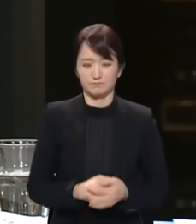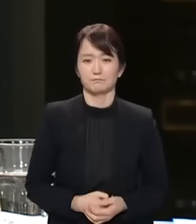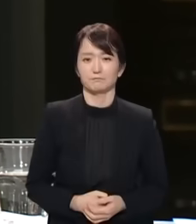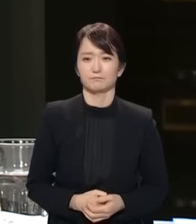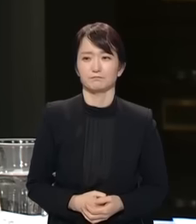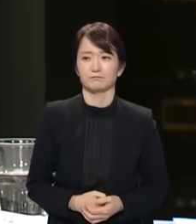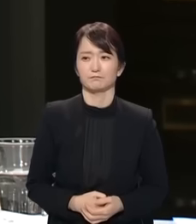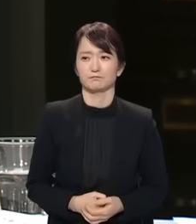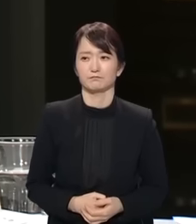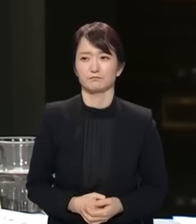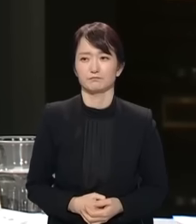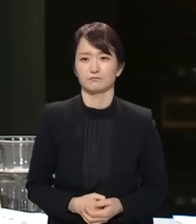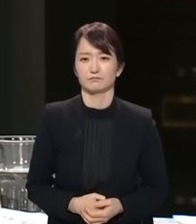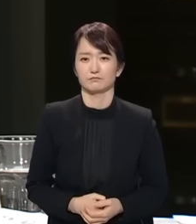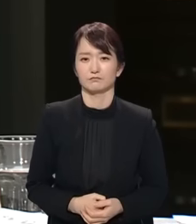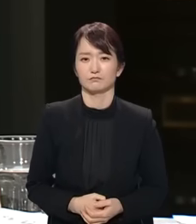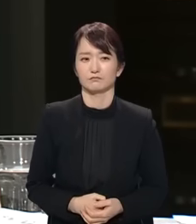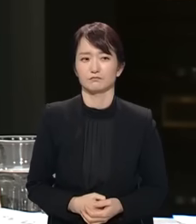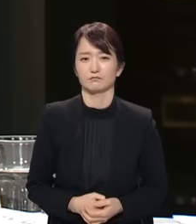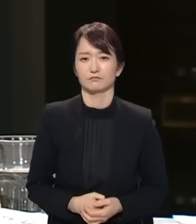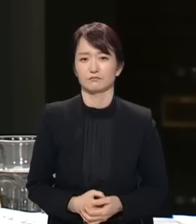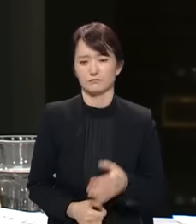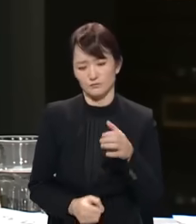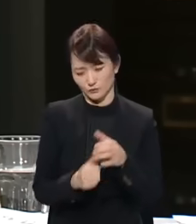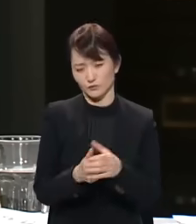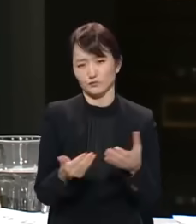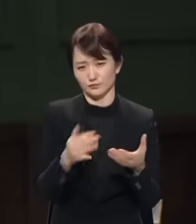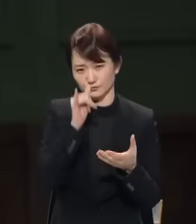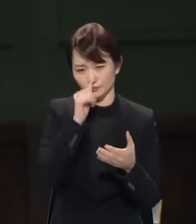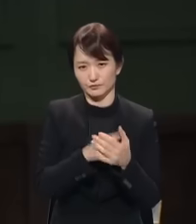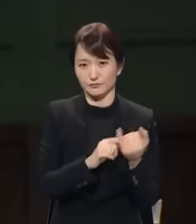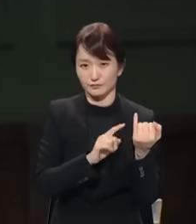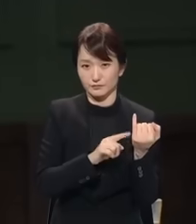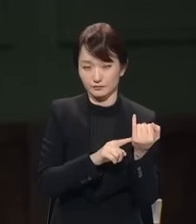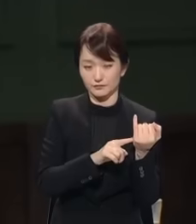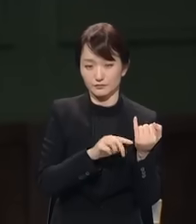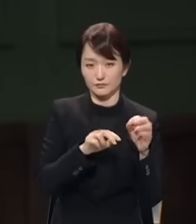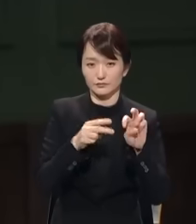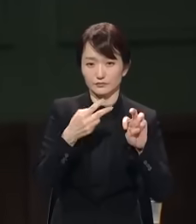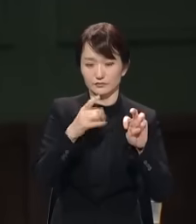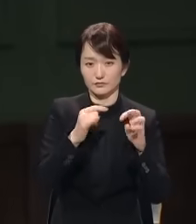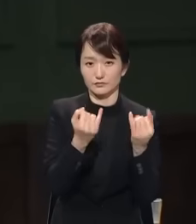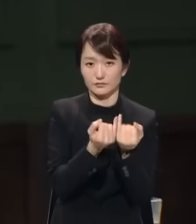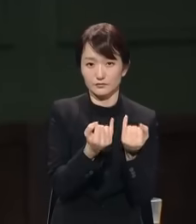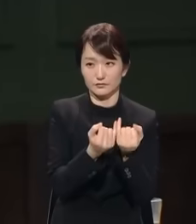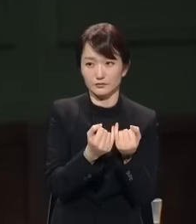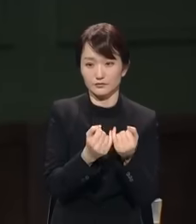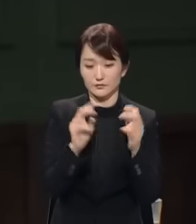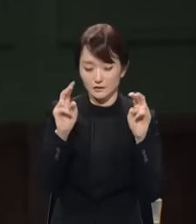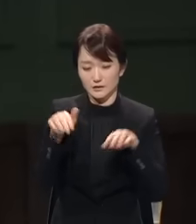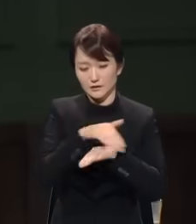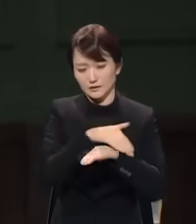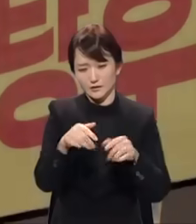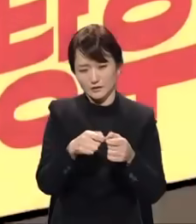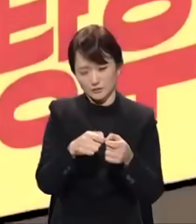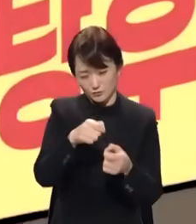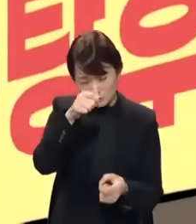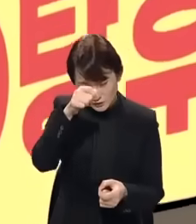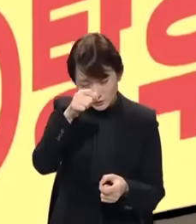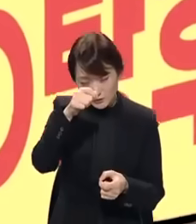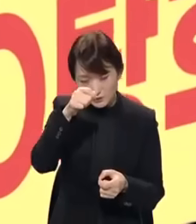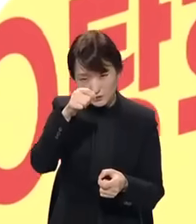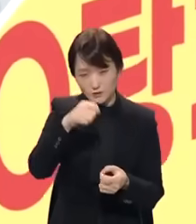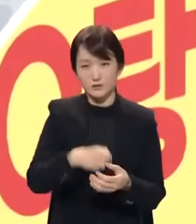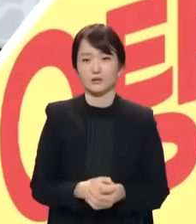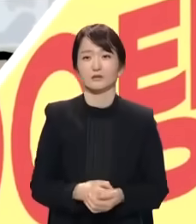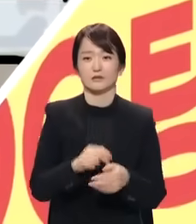야, 참 별일이 다 있어요, 진짜. 네, 일단 제보자는 30대 여성입니다. 오랫동안 직장 생활을 하다가요, 지난해 처음으로 이